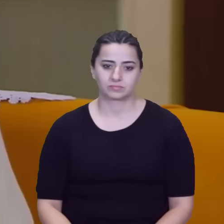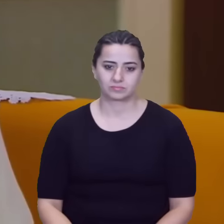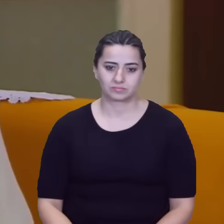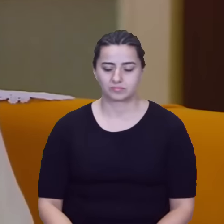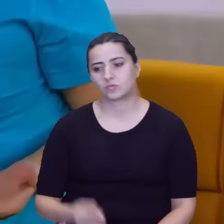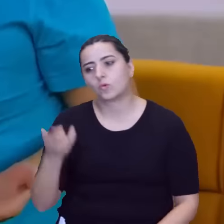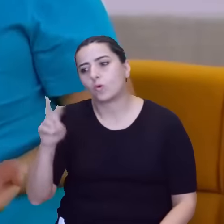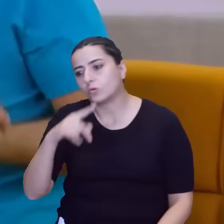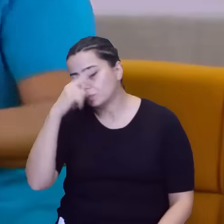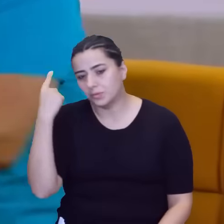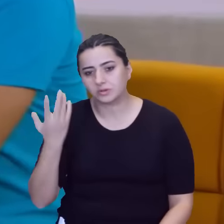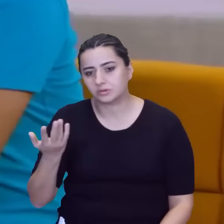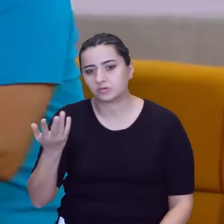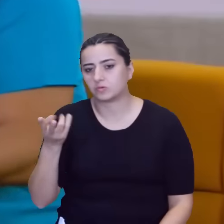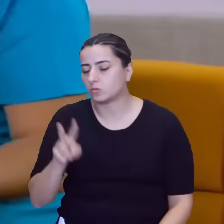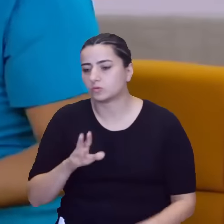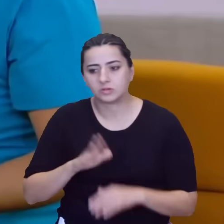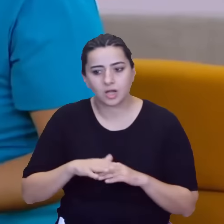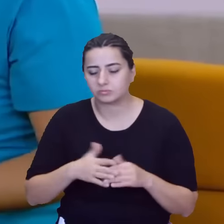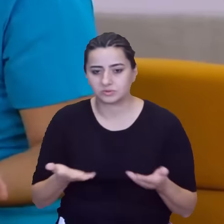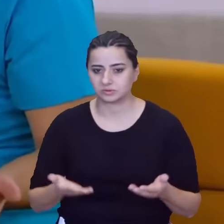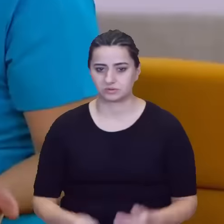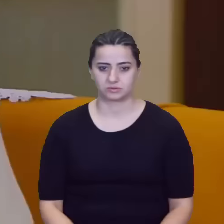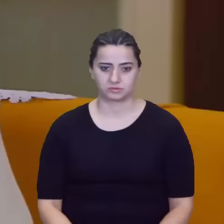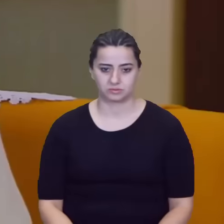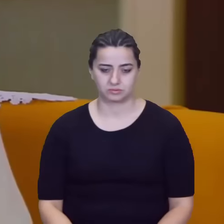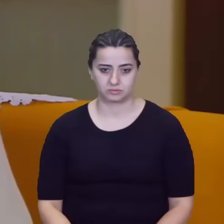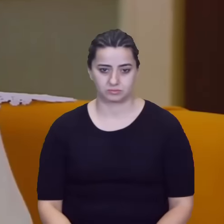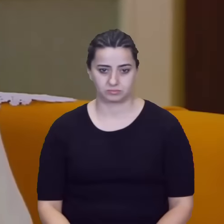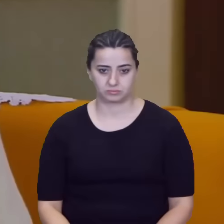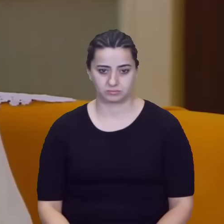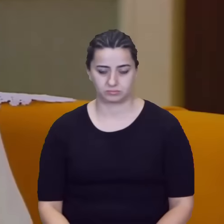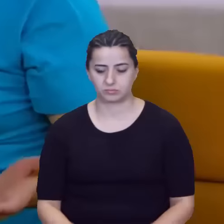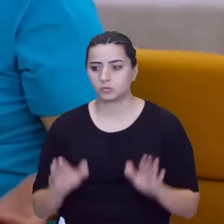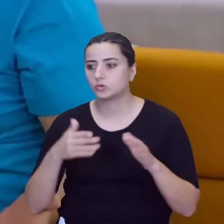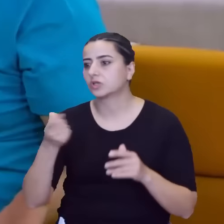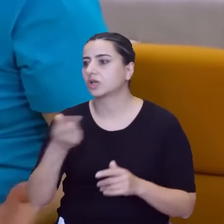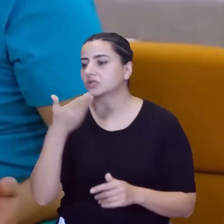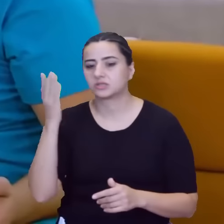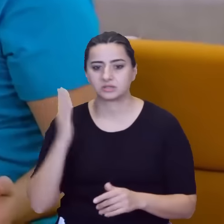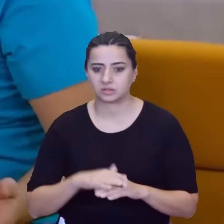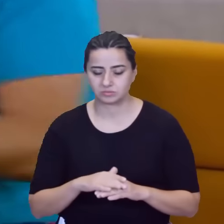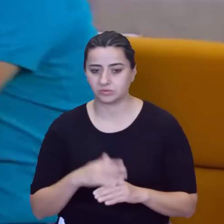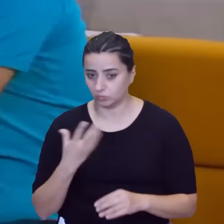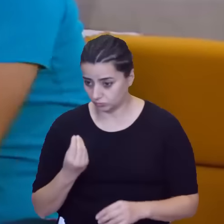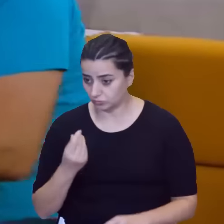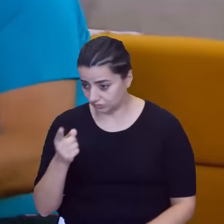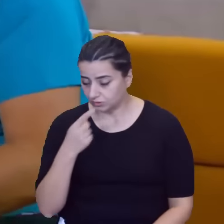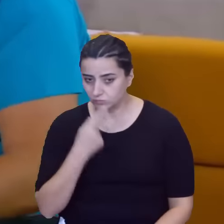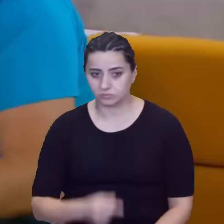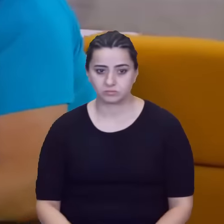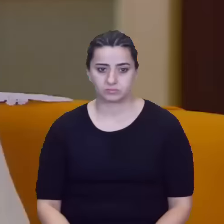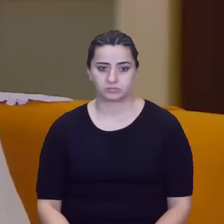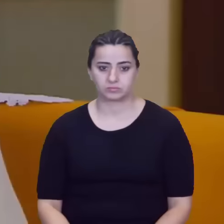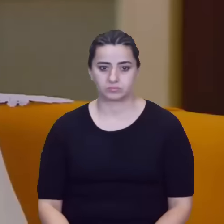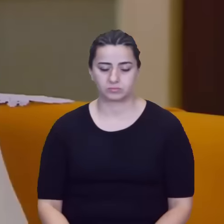aslında ölümlü dünya. Ya ölürse ölünce ne olacak? Yani uçtu kaçtı gitti. Ha? Ha canım, senden bahsediyorum